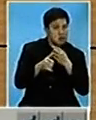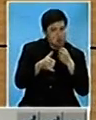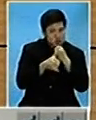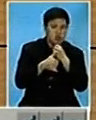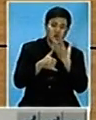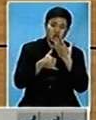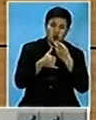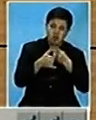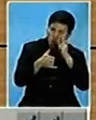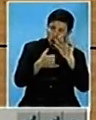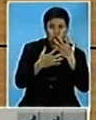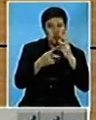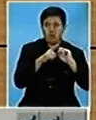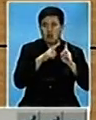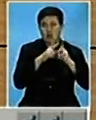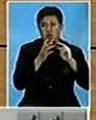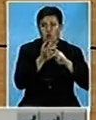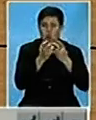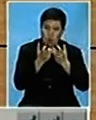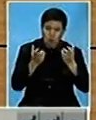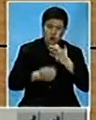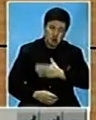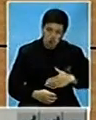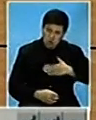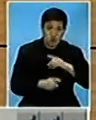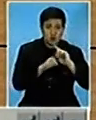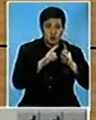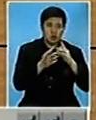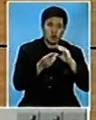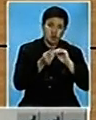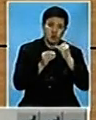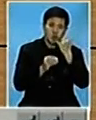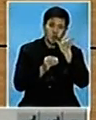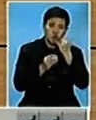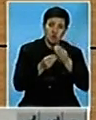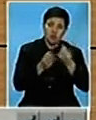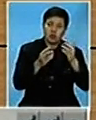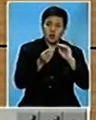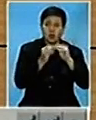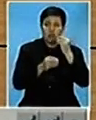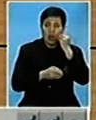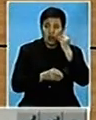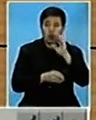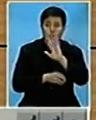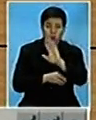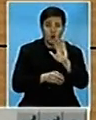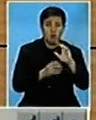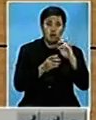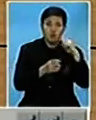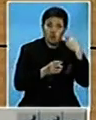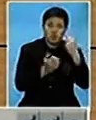างกายชีวิตและทรัพย์สินรวมถึงแจกเบอร์โทรศัพท์ที่บ้านและบุตรภรรย